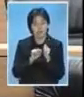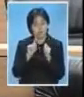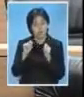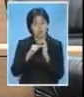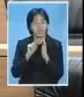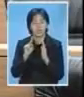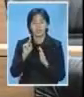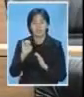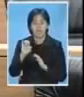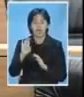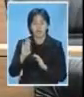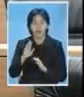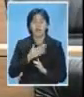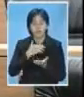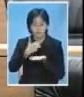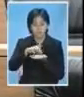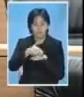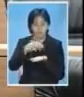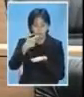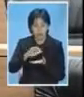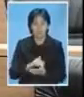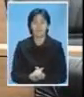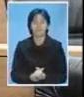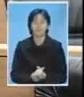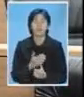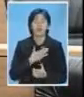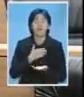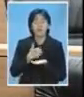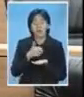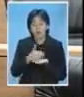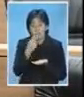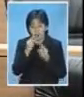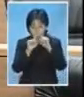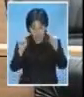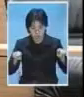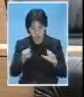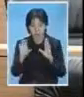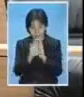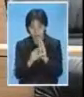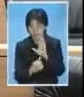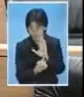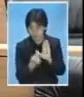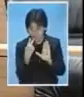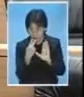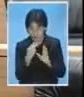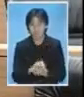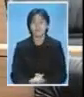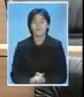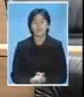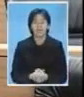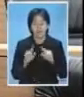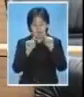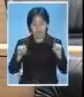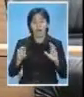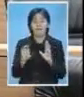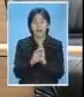ตท่านประธานเพราะผมขออนุญาตท่านประธานแล้วนะครับขออนุญาตท่านประธานดูรูปนี้ครับรูปนี้คือรูป